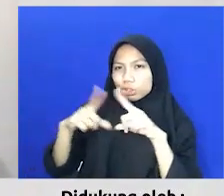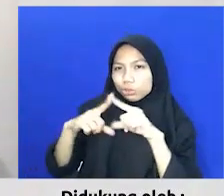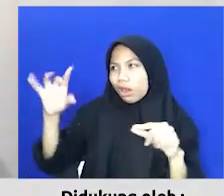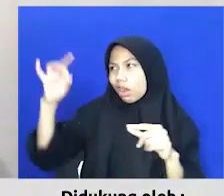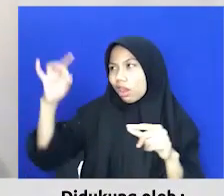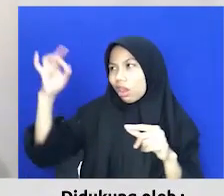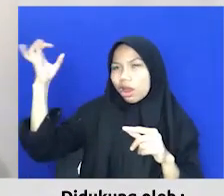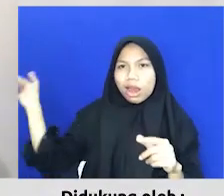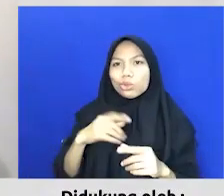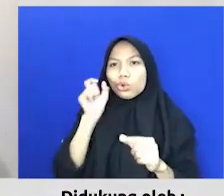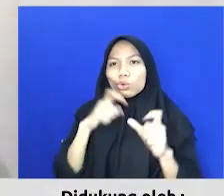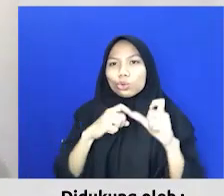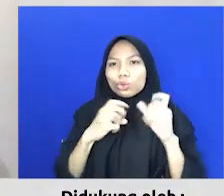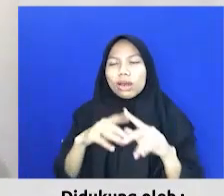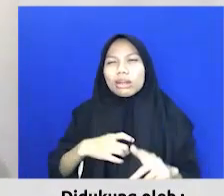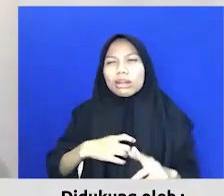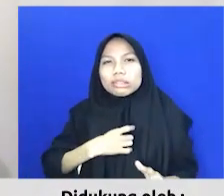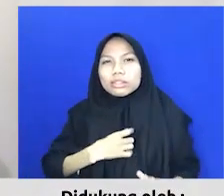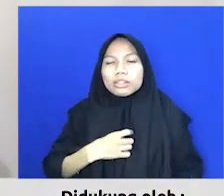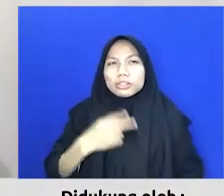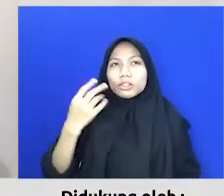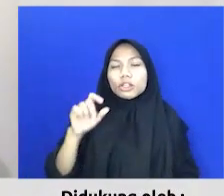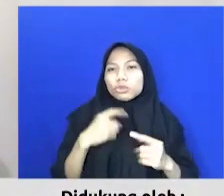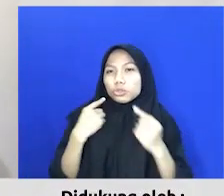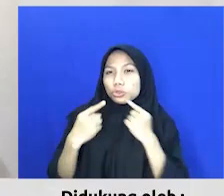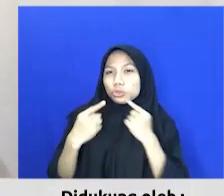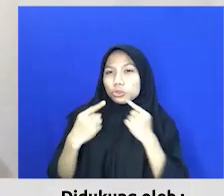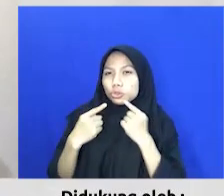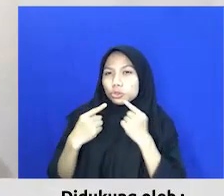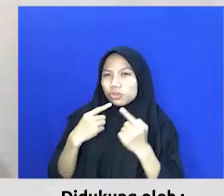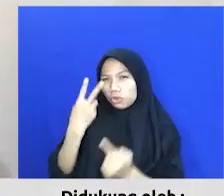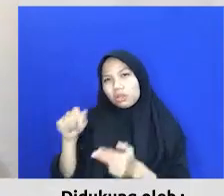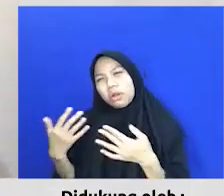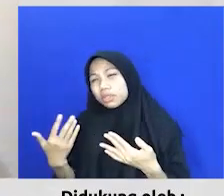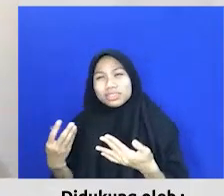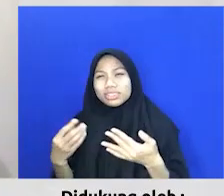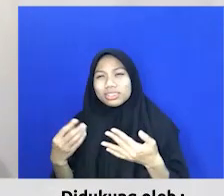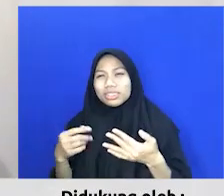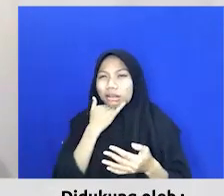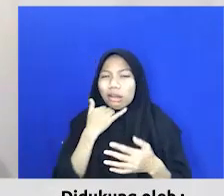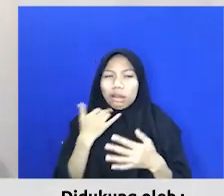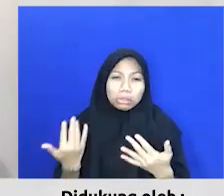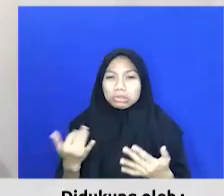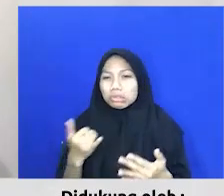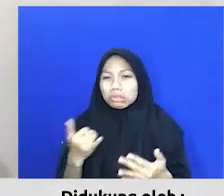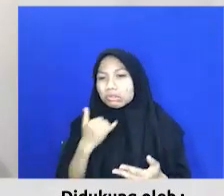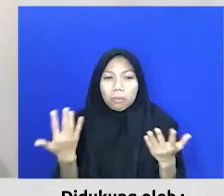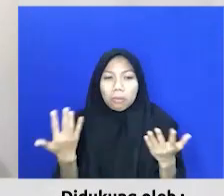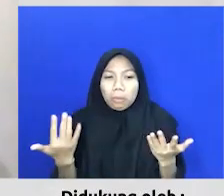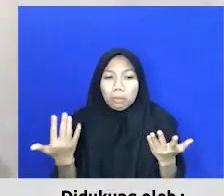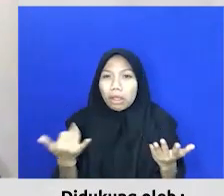banyak kesalahan ya, tapi kesalahan karena orang tidak mengerti. Nah, kewajiban